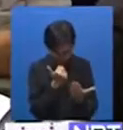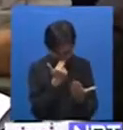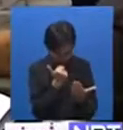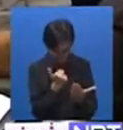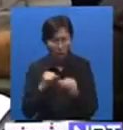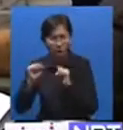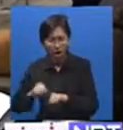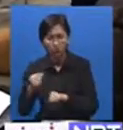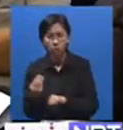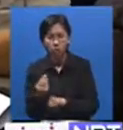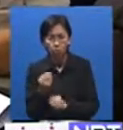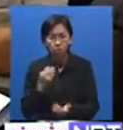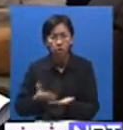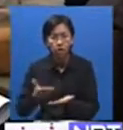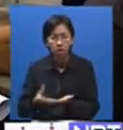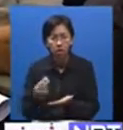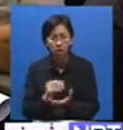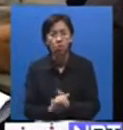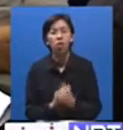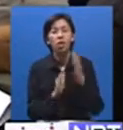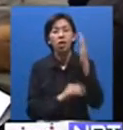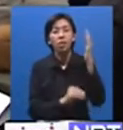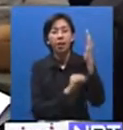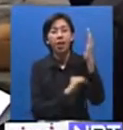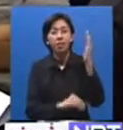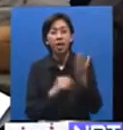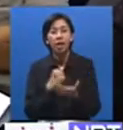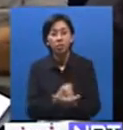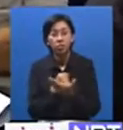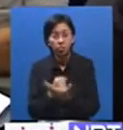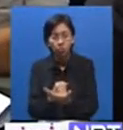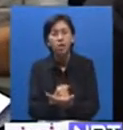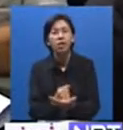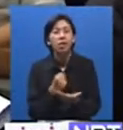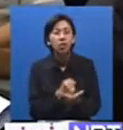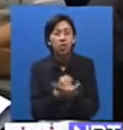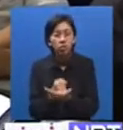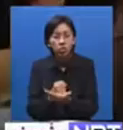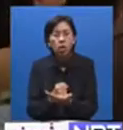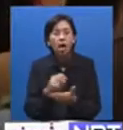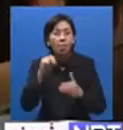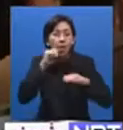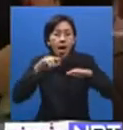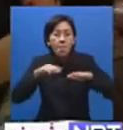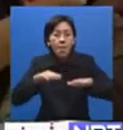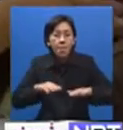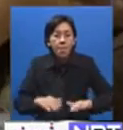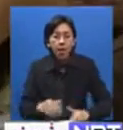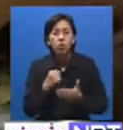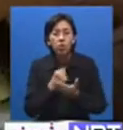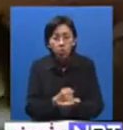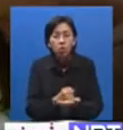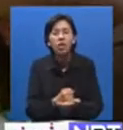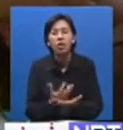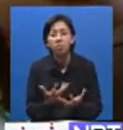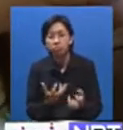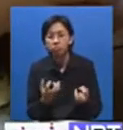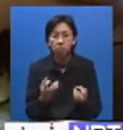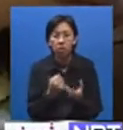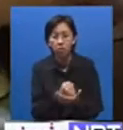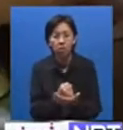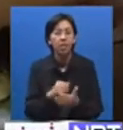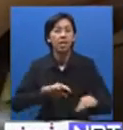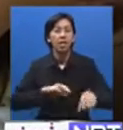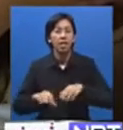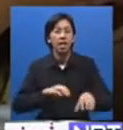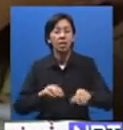ยเหลือประชาชนประสบอุทกภัยในพื้นที่ภาคใต้ขอให้ช่วยเหลือถึงขั้นฟื้นฟูหลังน้ำลดนอกจากนี้ยังห่วงเรื่องการจัดระเบียบสัง